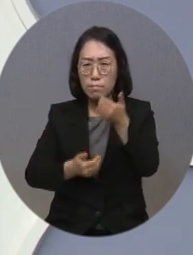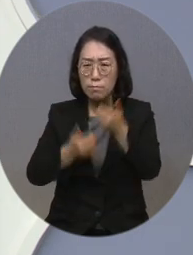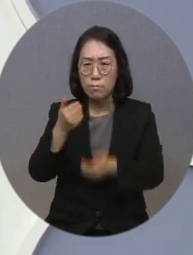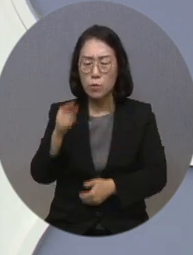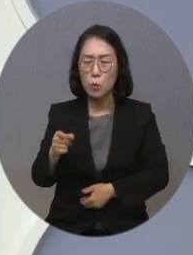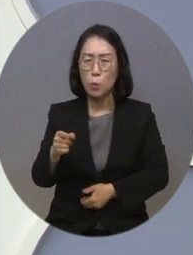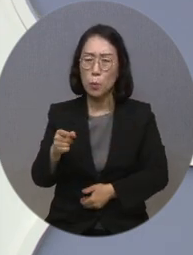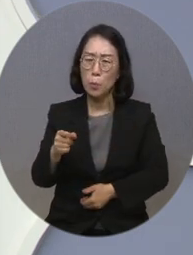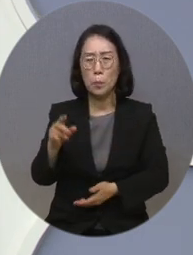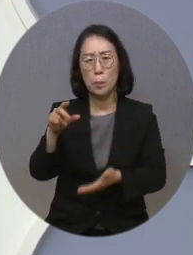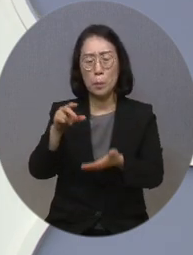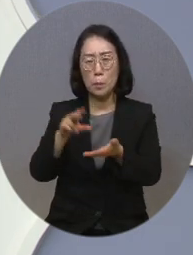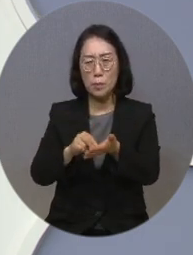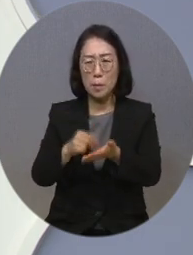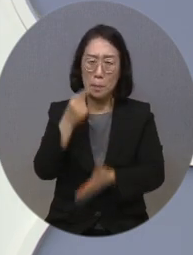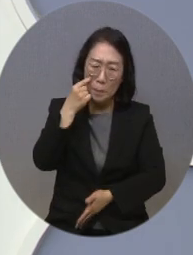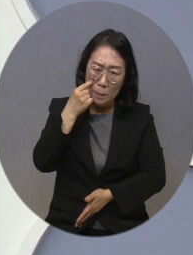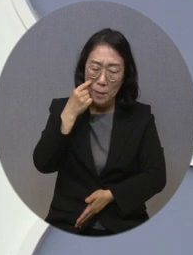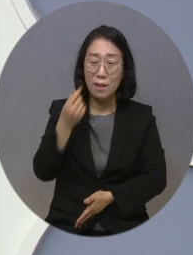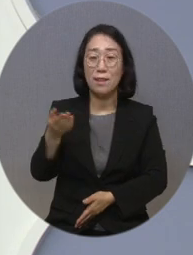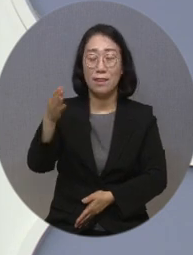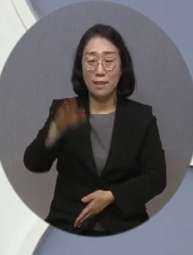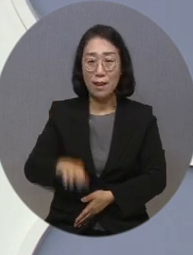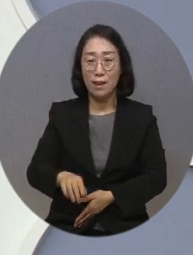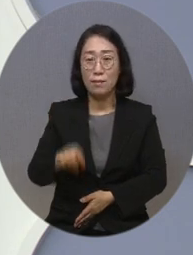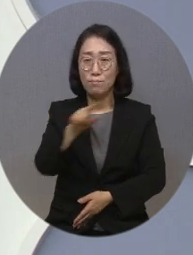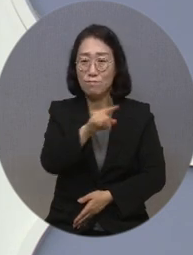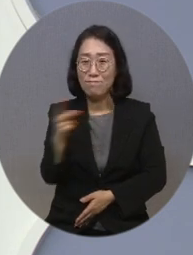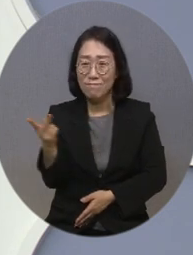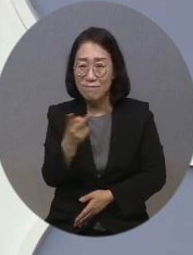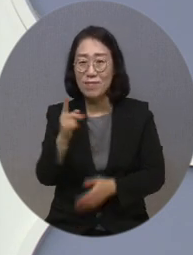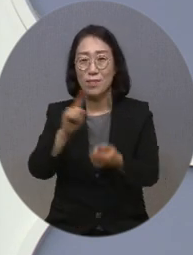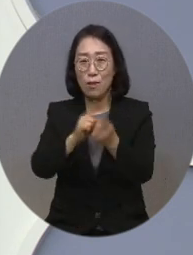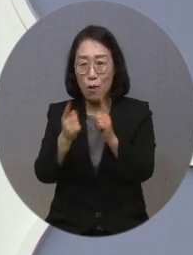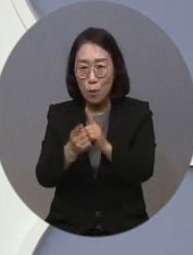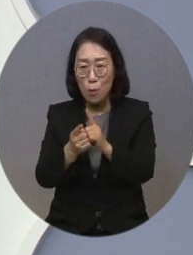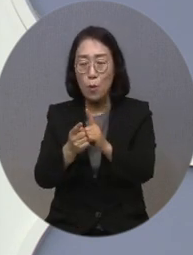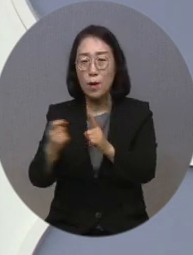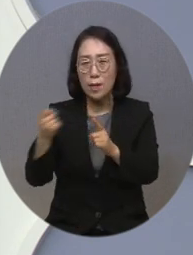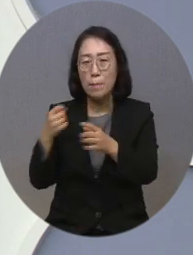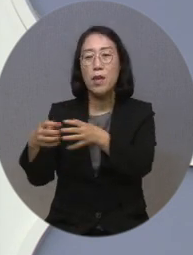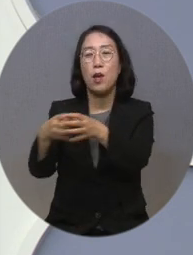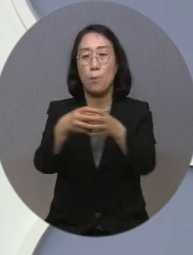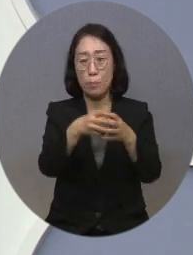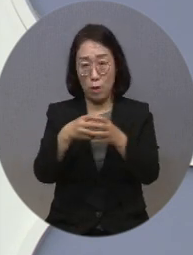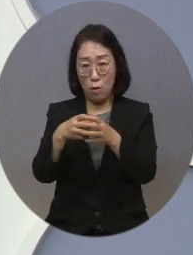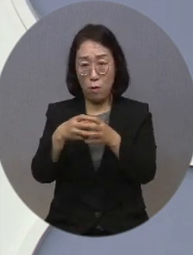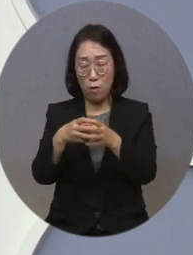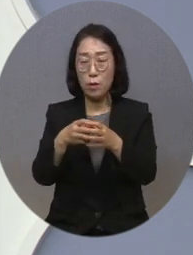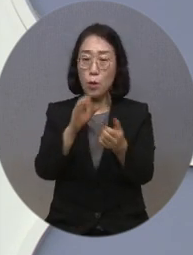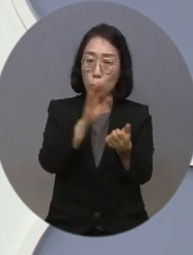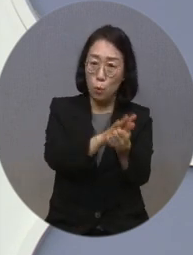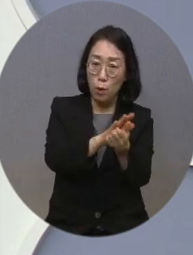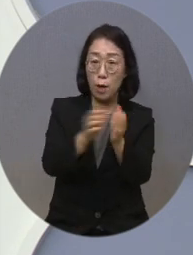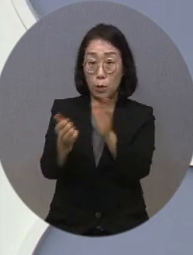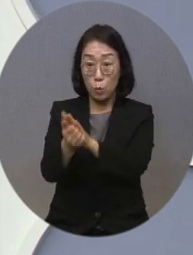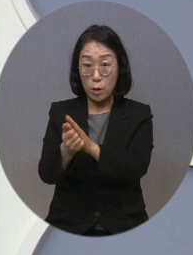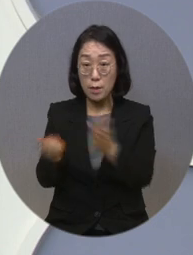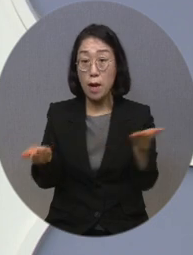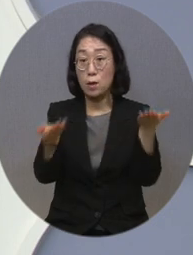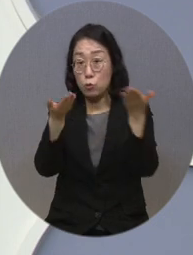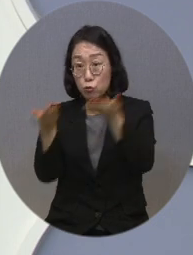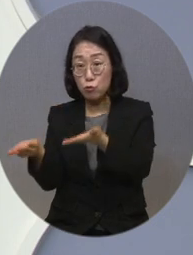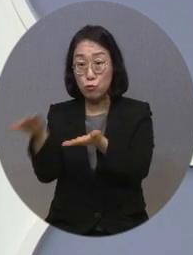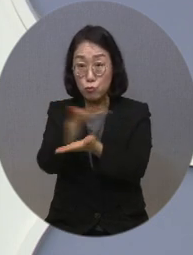옥의 티라고 보는데 하여튼 어쨌든 간에 서로 간에 협력해서 국민들이 안심하고 정권이 이양되는 모습을 보는 것이 이